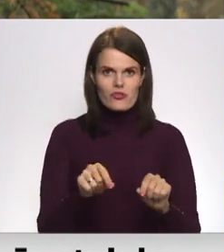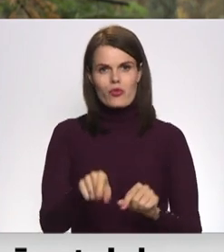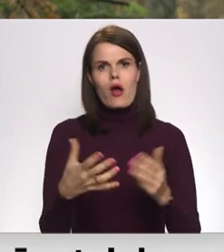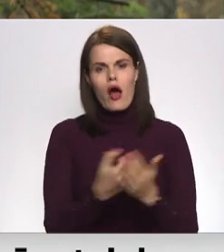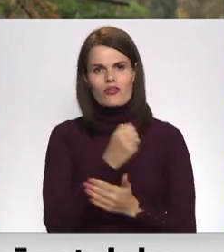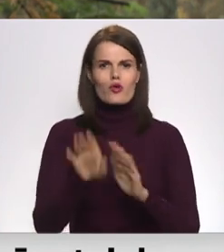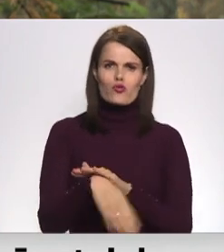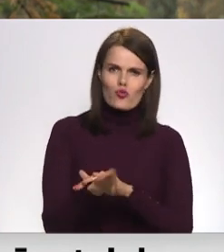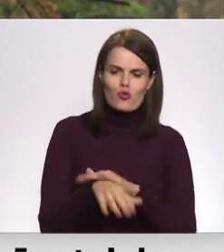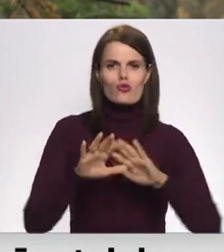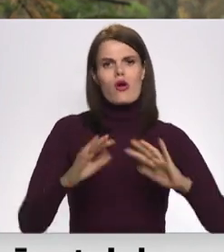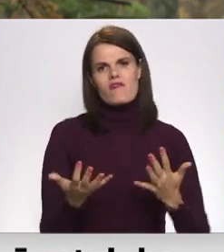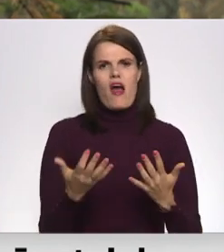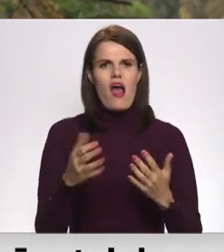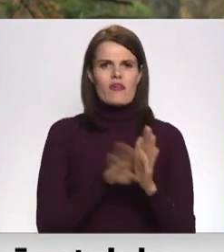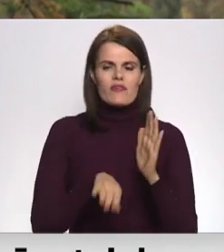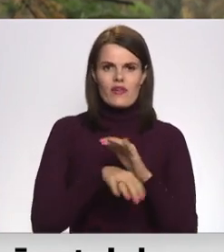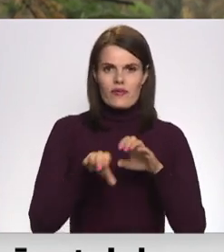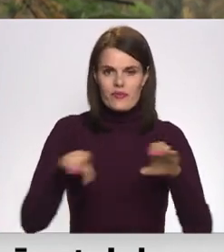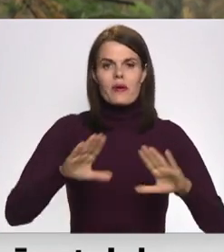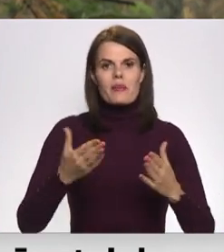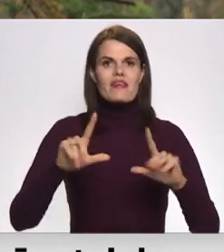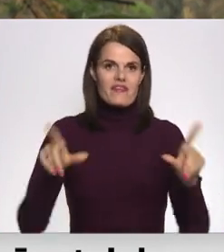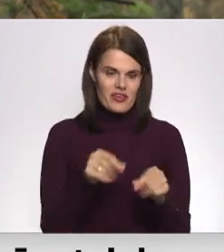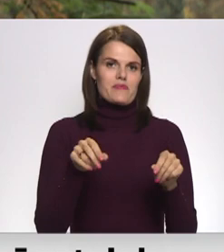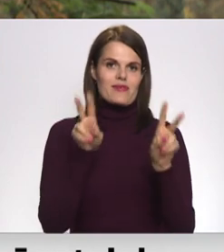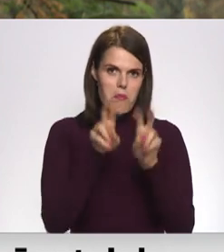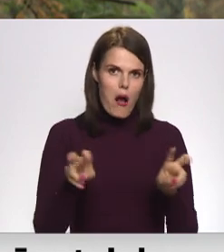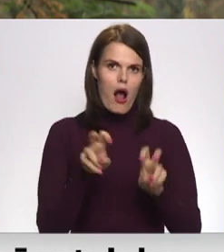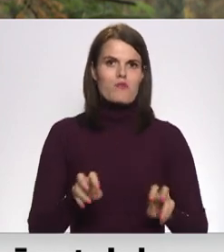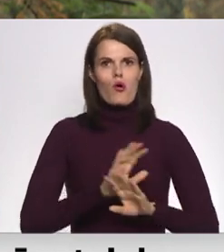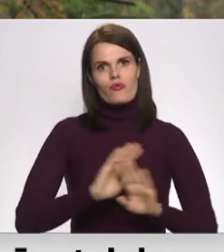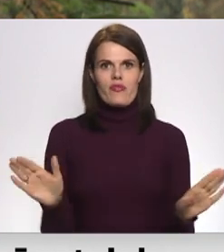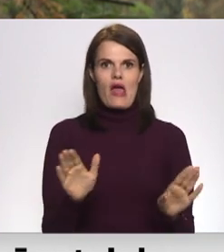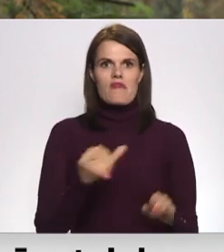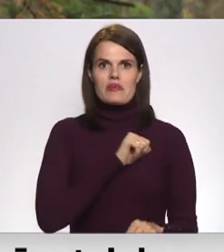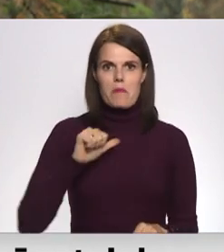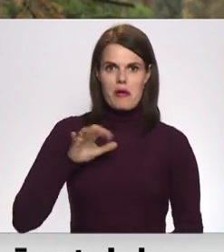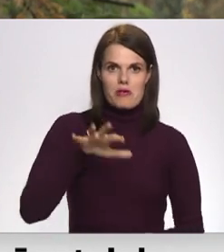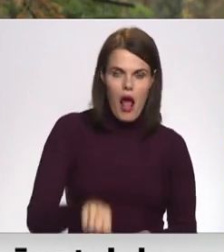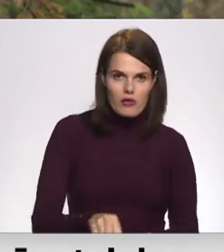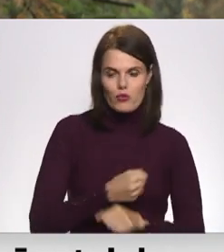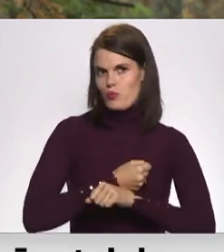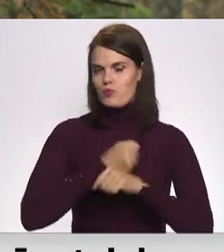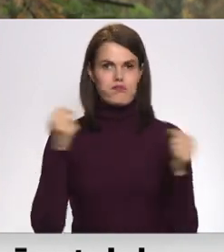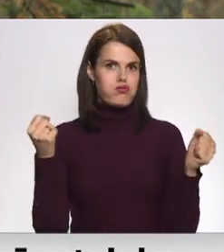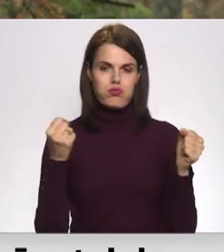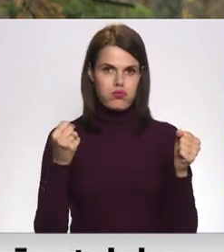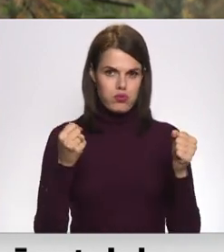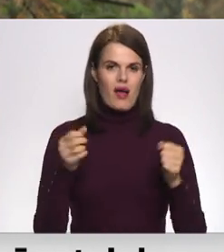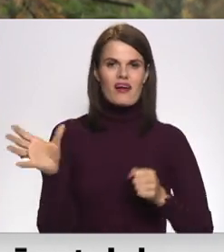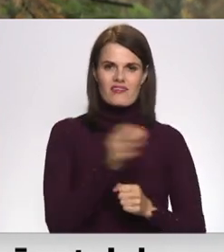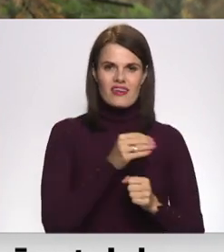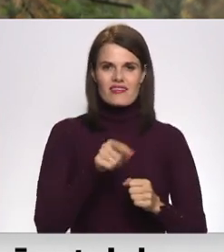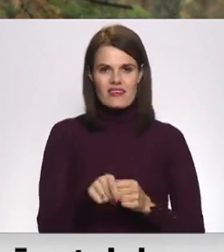buņģu vai uz kaut kādu caurules gabalu vai vienalga ko, bet pārliecinamies nekā notiek kaut kāda skāda. Jo reāli tie visi